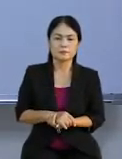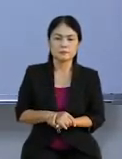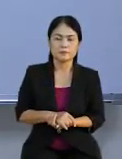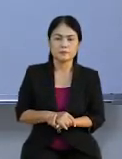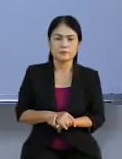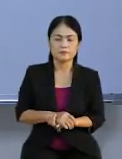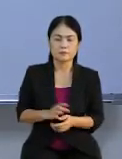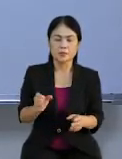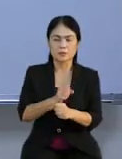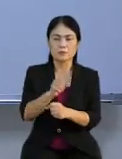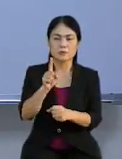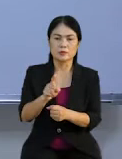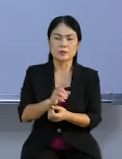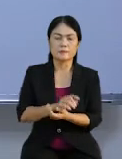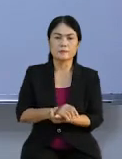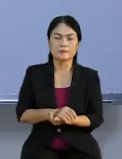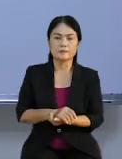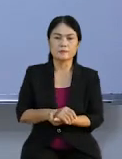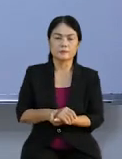bàn